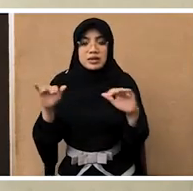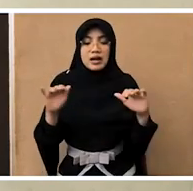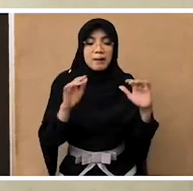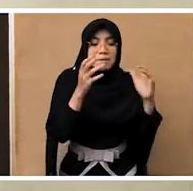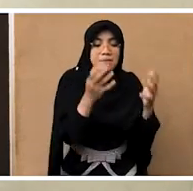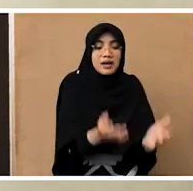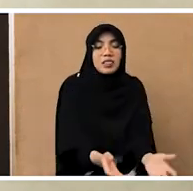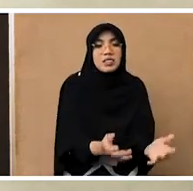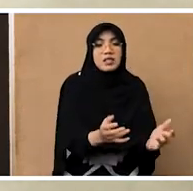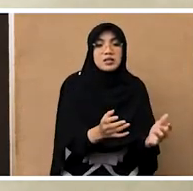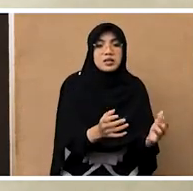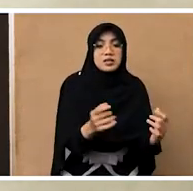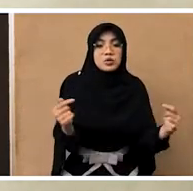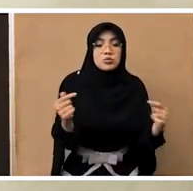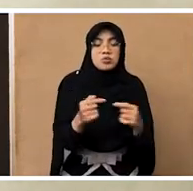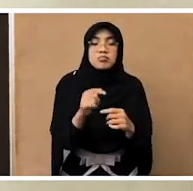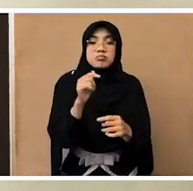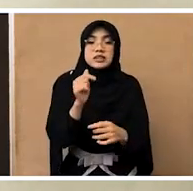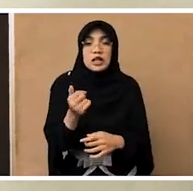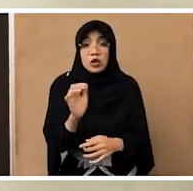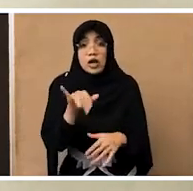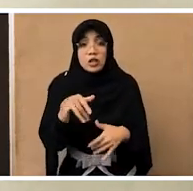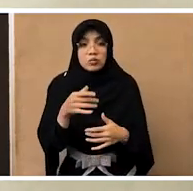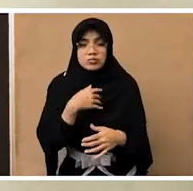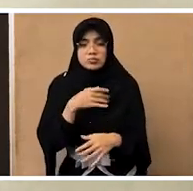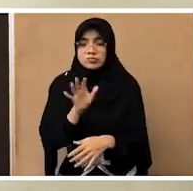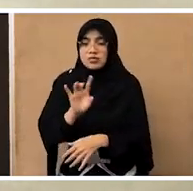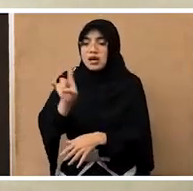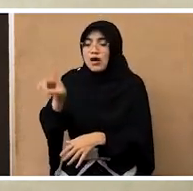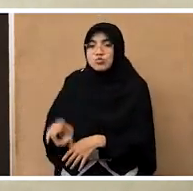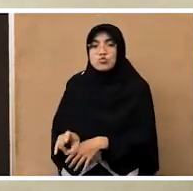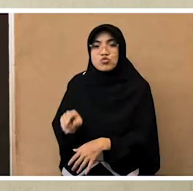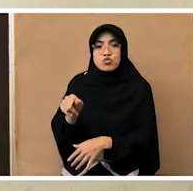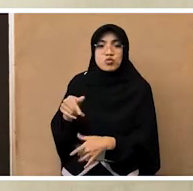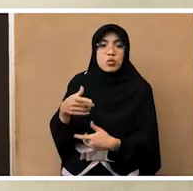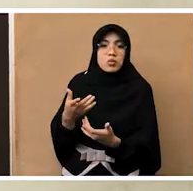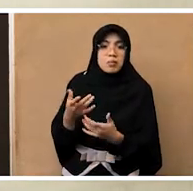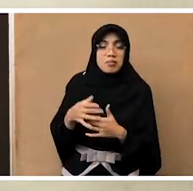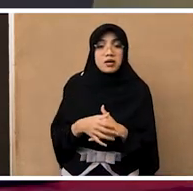bisa nggak dikonteskan di situ atau atau nggak butuh